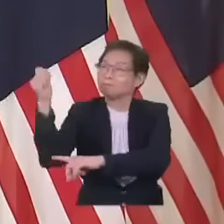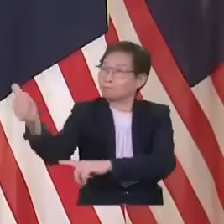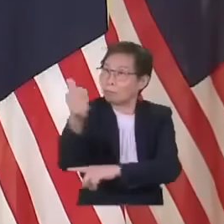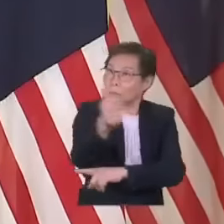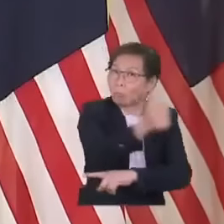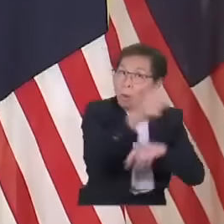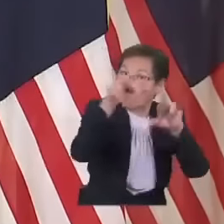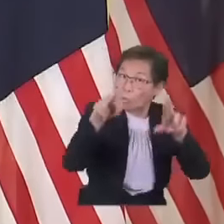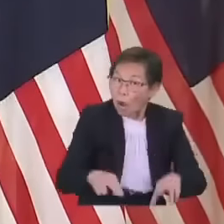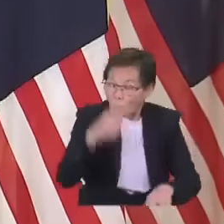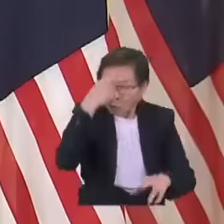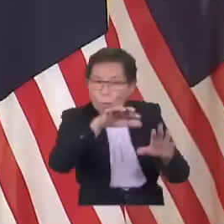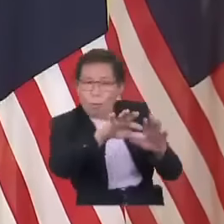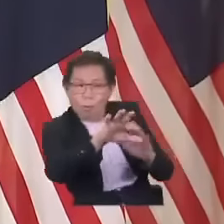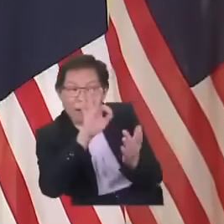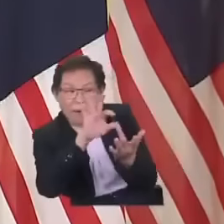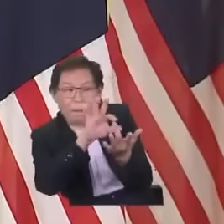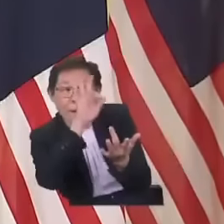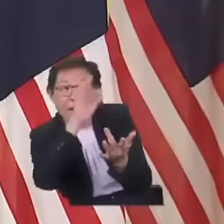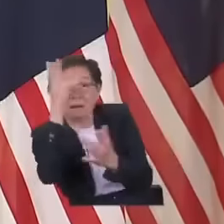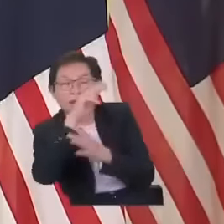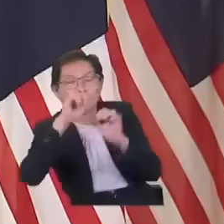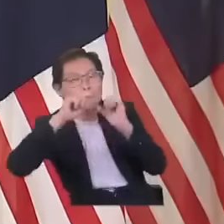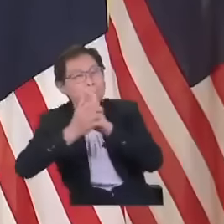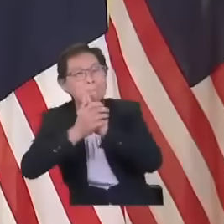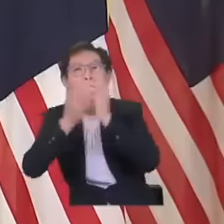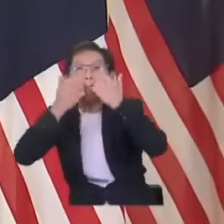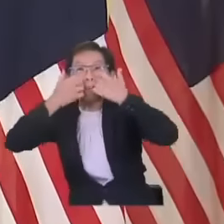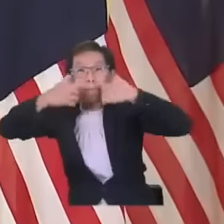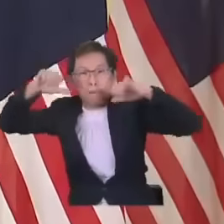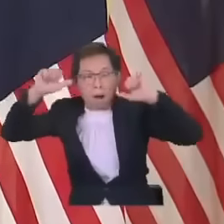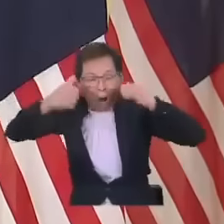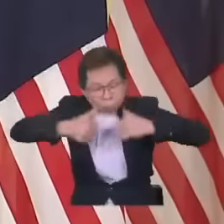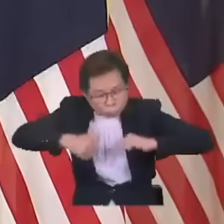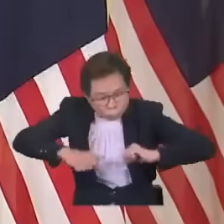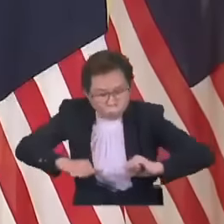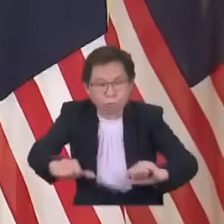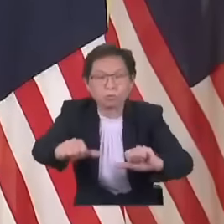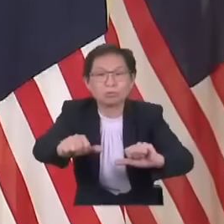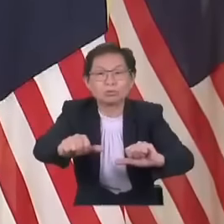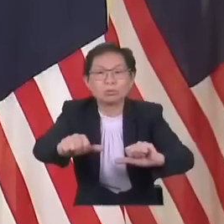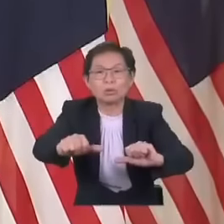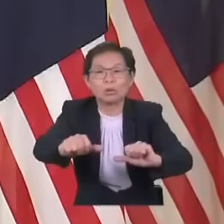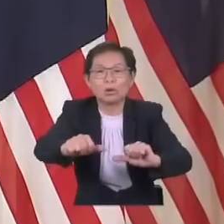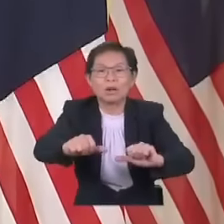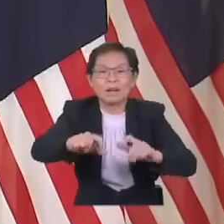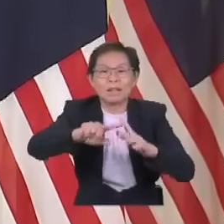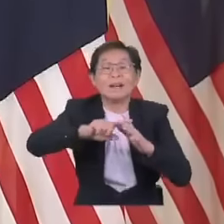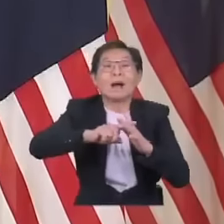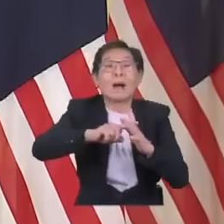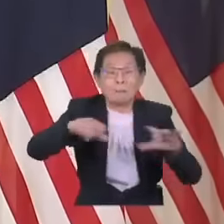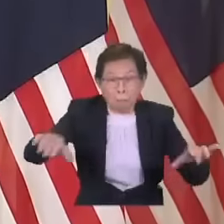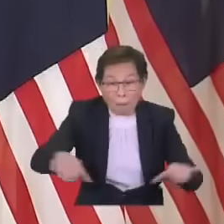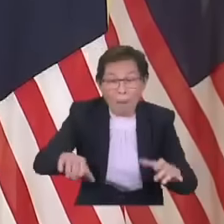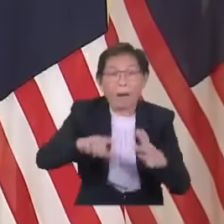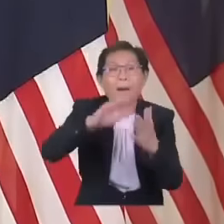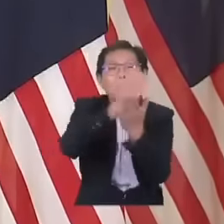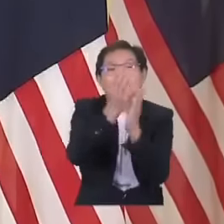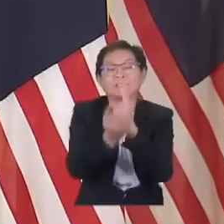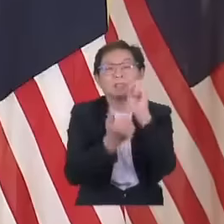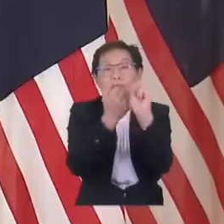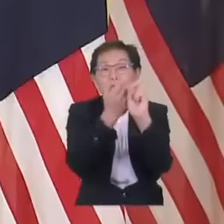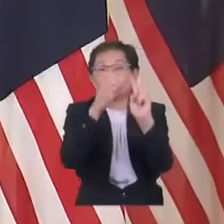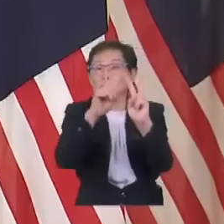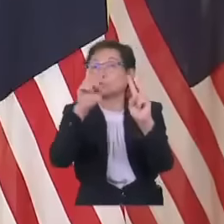untuk memilih kerajaan yang mampu meneruskan pelaksanaan budget keluarga Malaysia 20-23